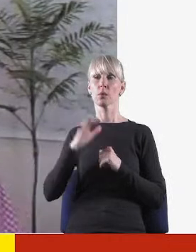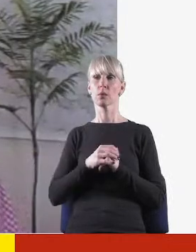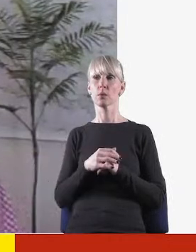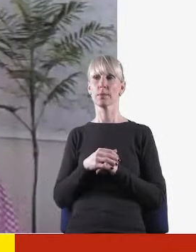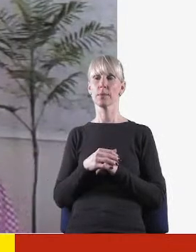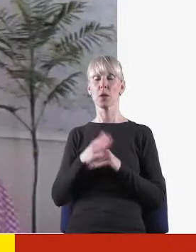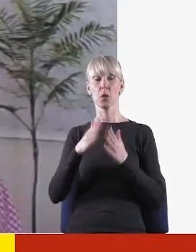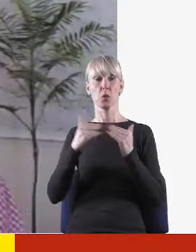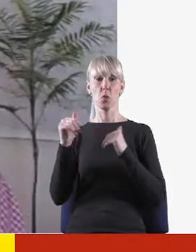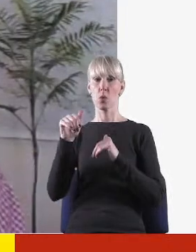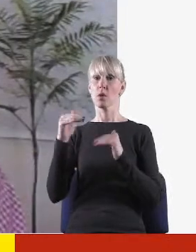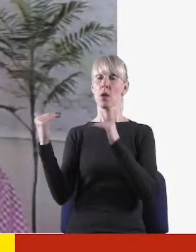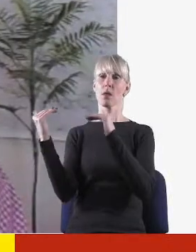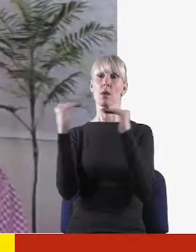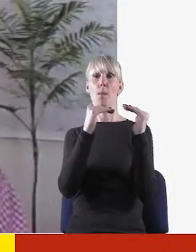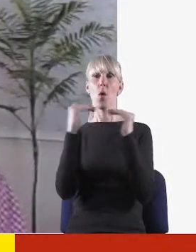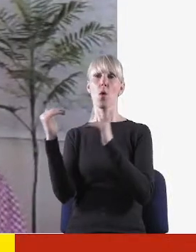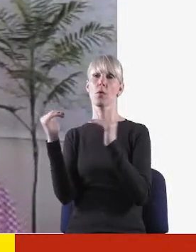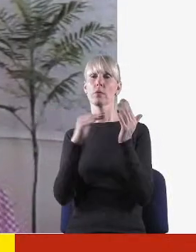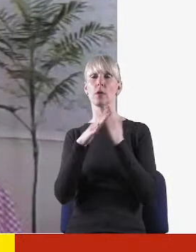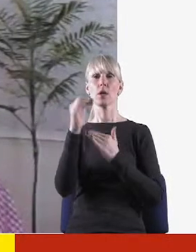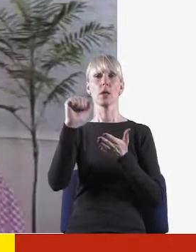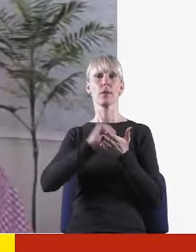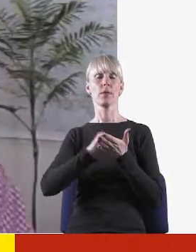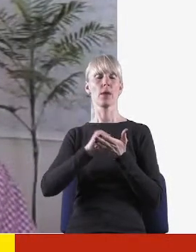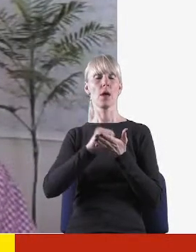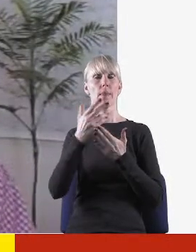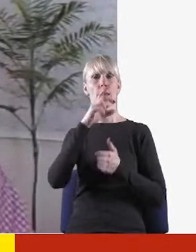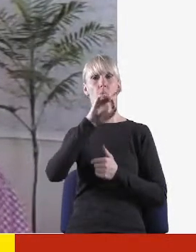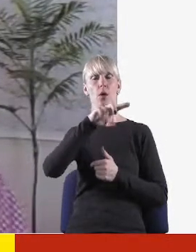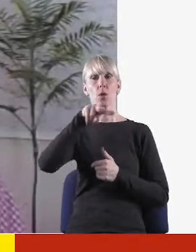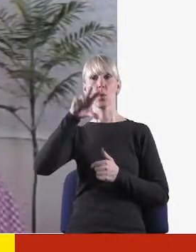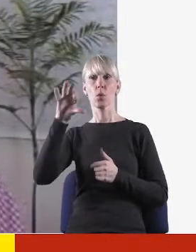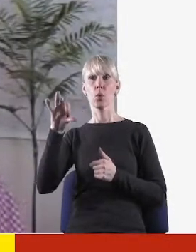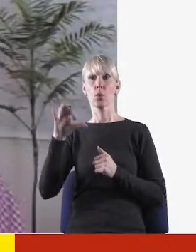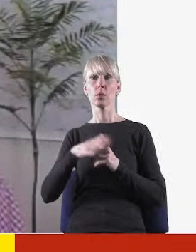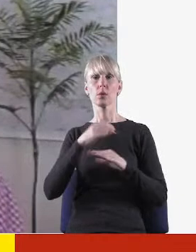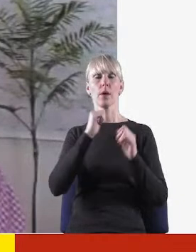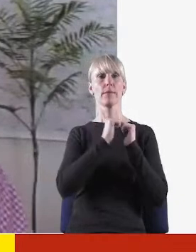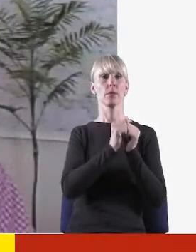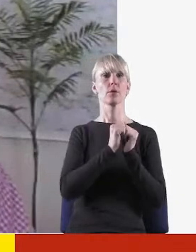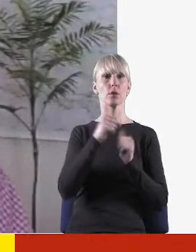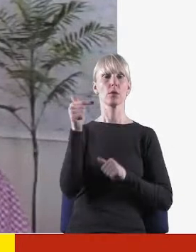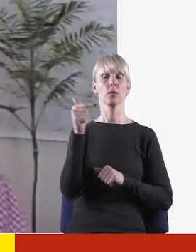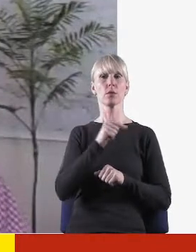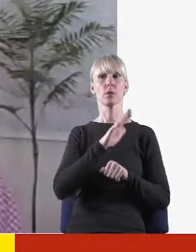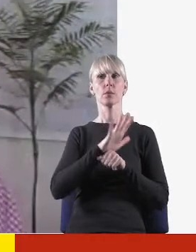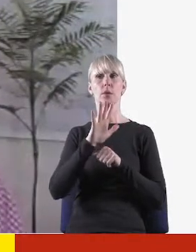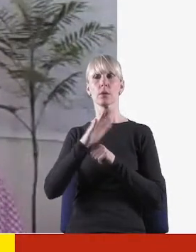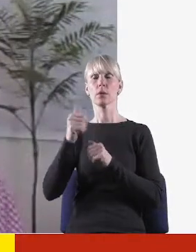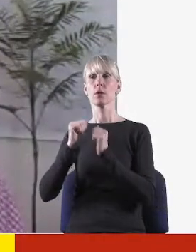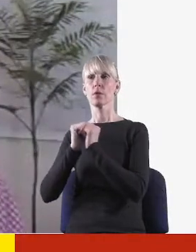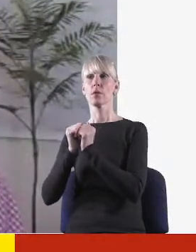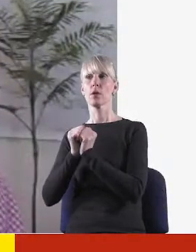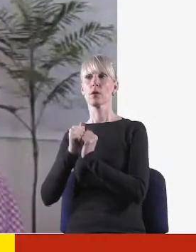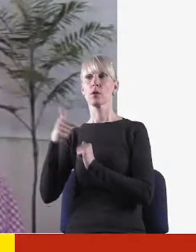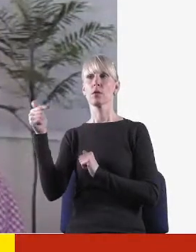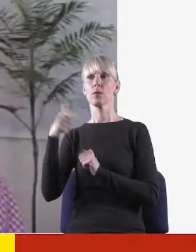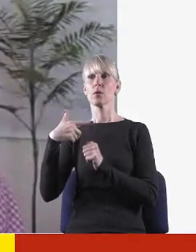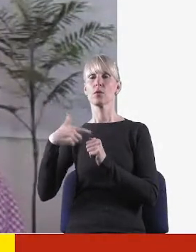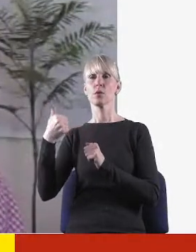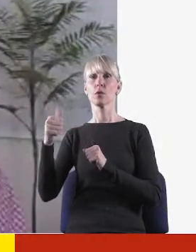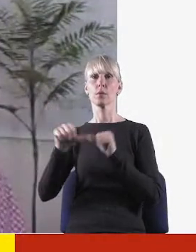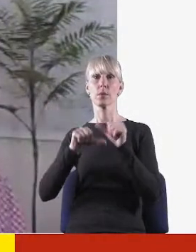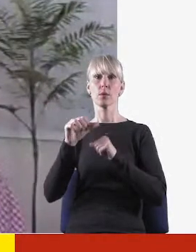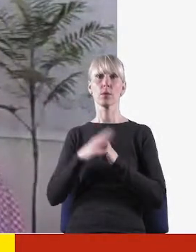porównać dane z GUS-u, z biuletynu statystycznego i wziąłem sobie wrzesień 2015 roku i wrzesień